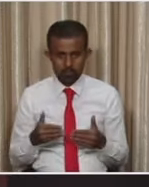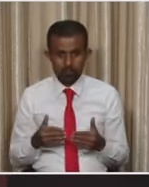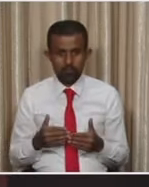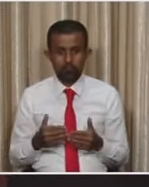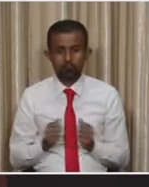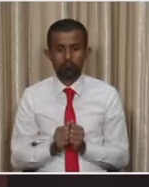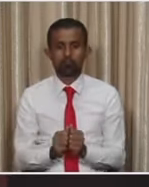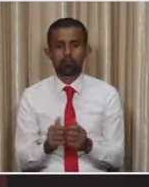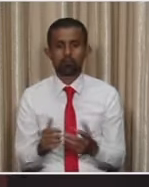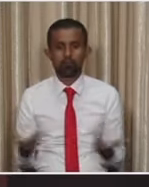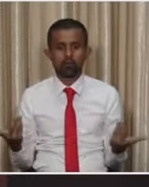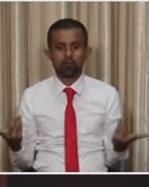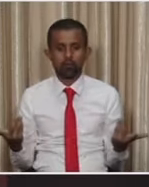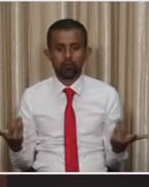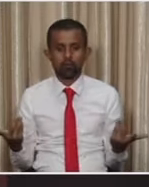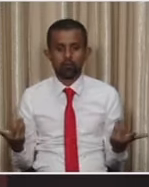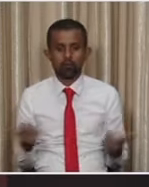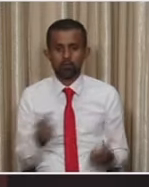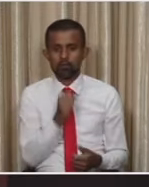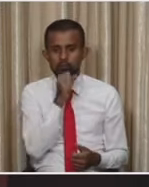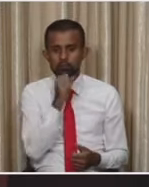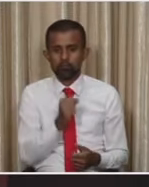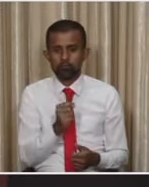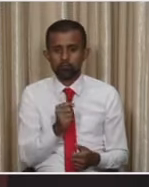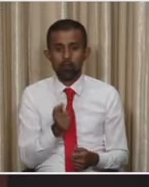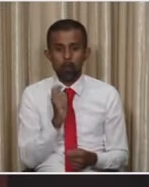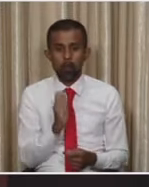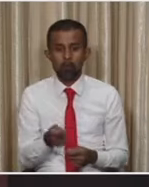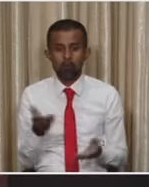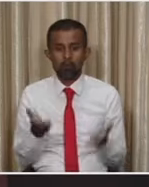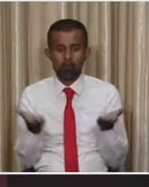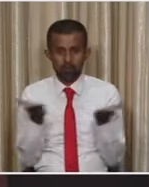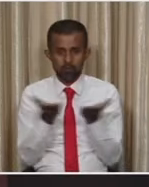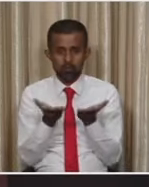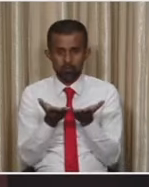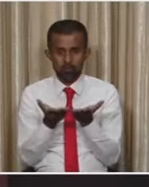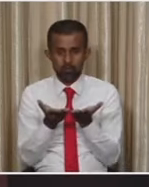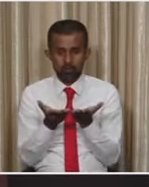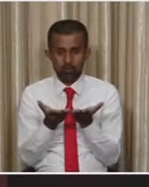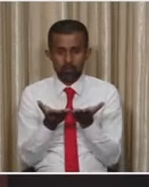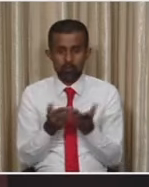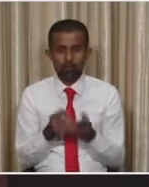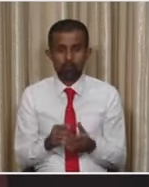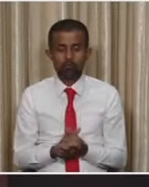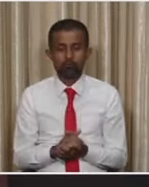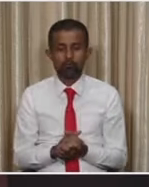කරලා නැහැ. විශ්‍රාම වැටුප ගැලපීම. ඒ වගේම ඔබතුමන්ලා දන්නවා